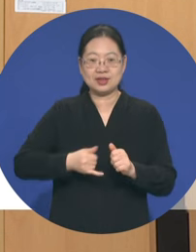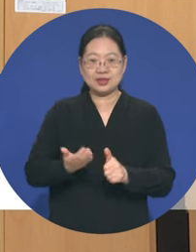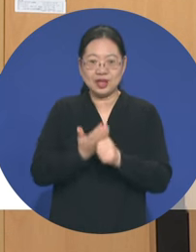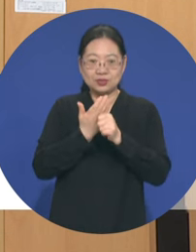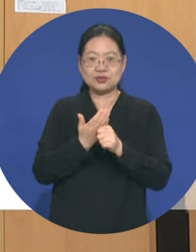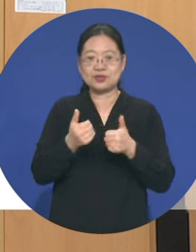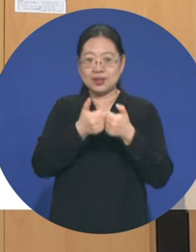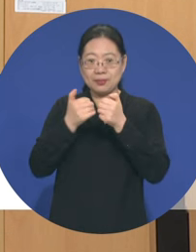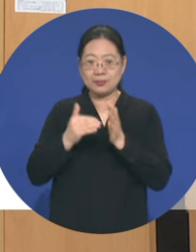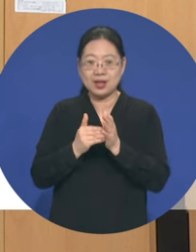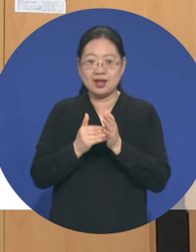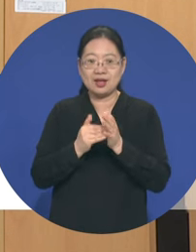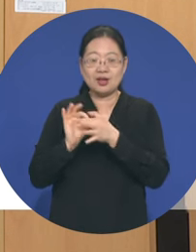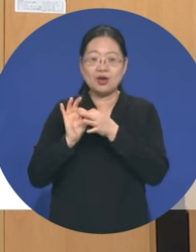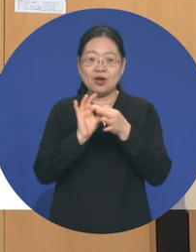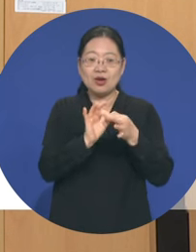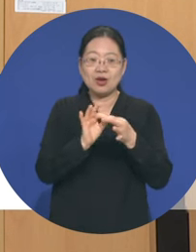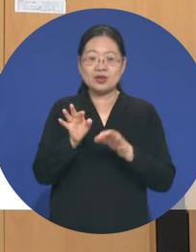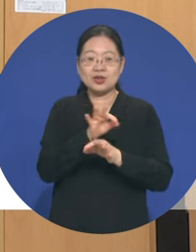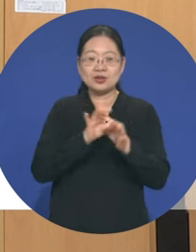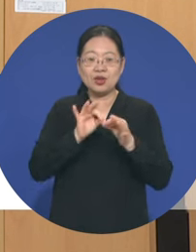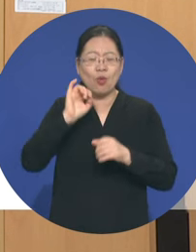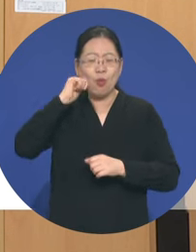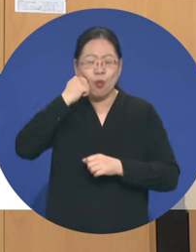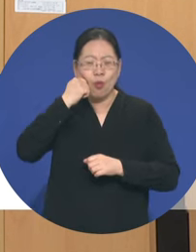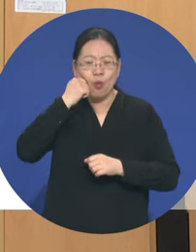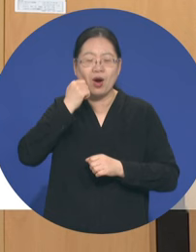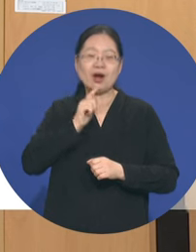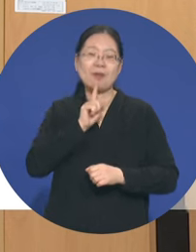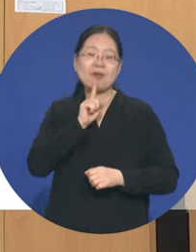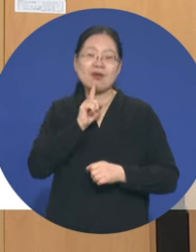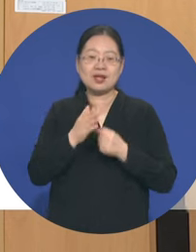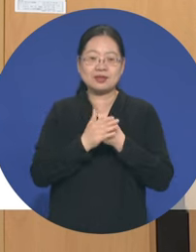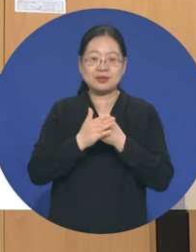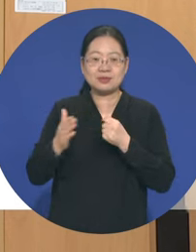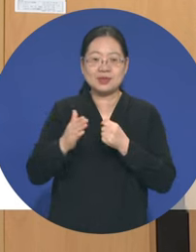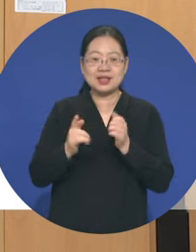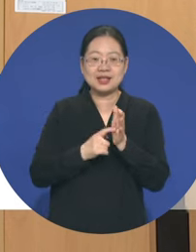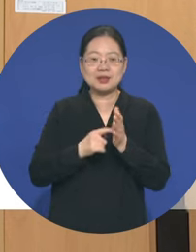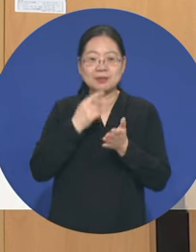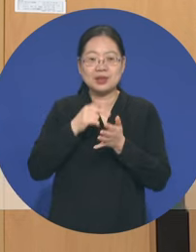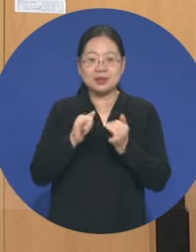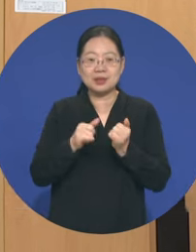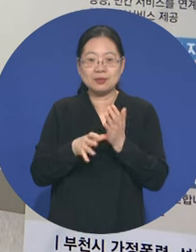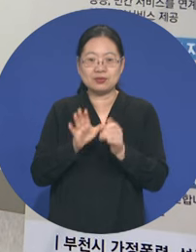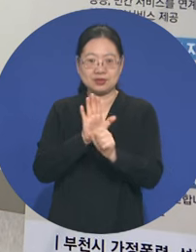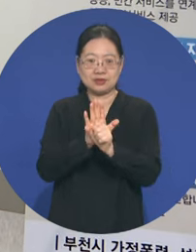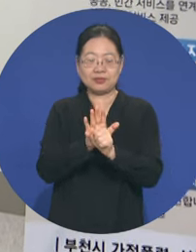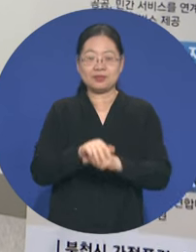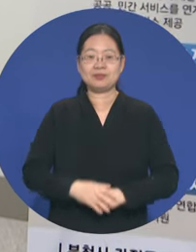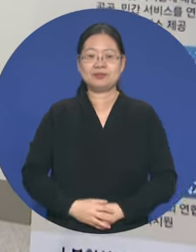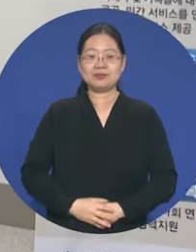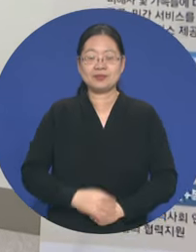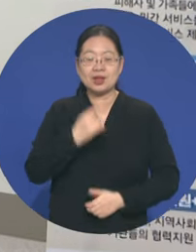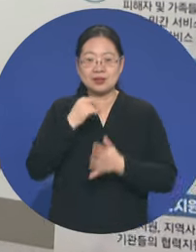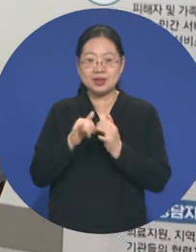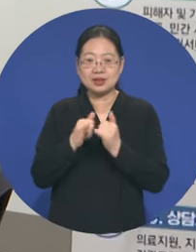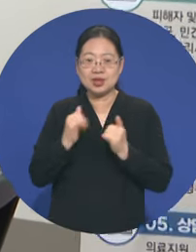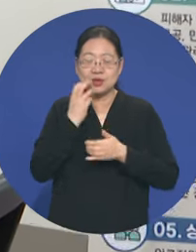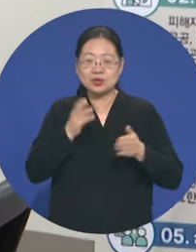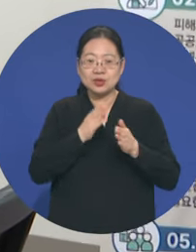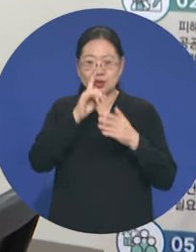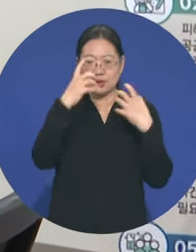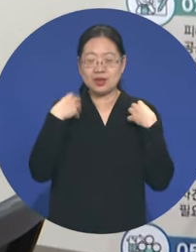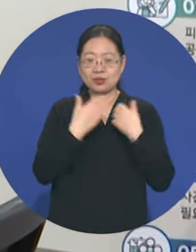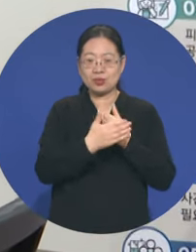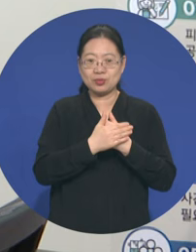진행했습니다. 그리고 지속적 경제적 어려움을 호소하여 긴급 피해자 물품 지원으로 피해자는 경기도